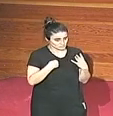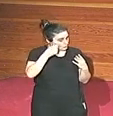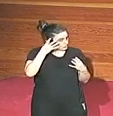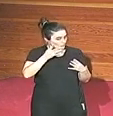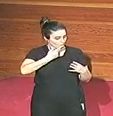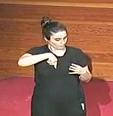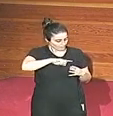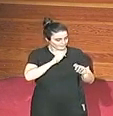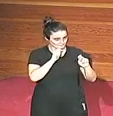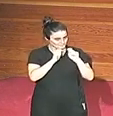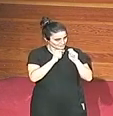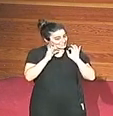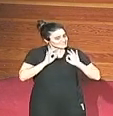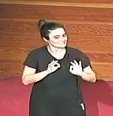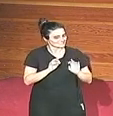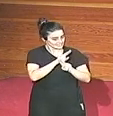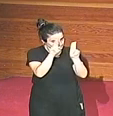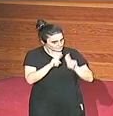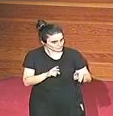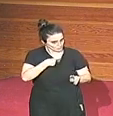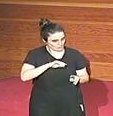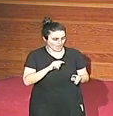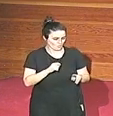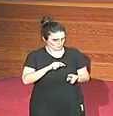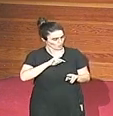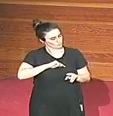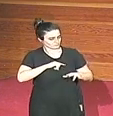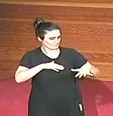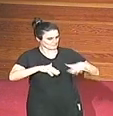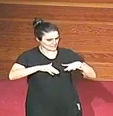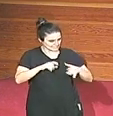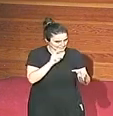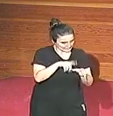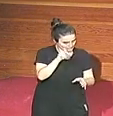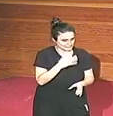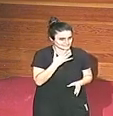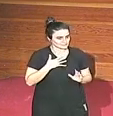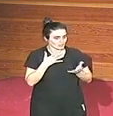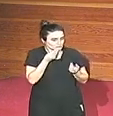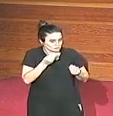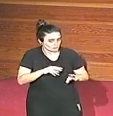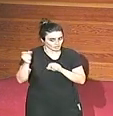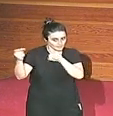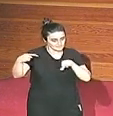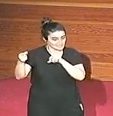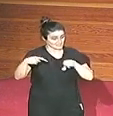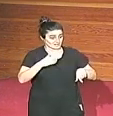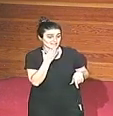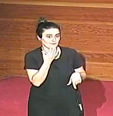nazioartean bereziki, militantzia puntu bat ere badaukagula, ez? Ba, inmigrazioaren historia kontatzen ditugunean, ez ditugu kontatzen